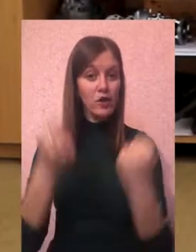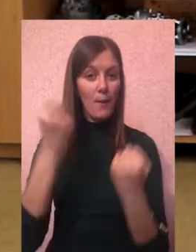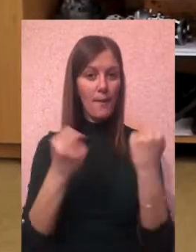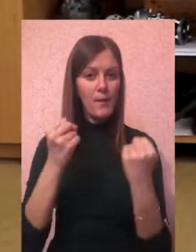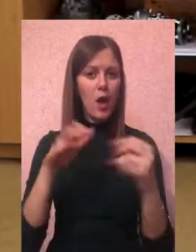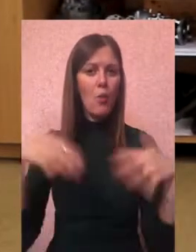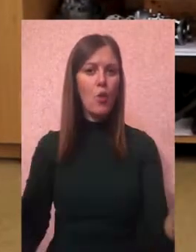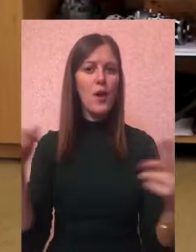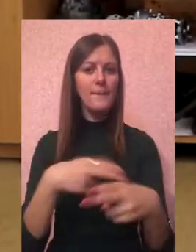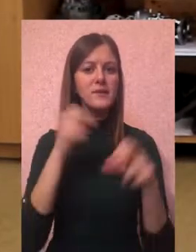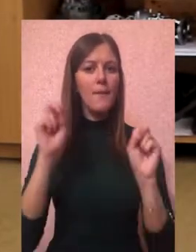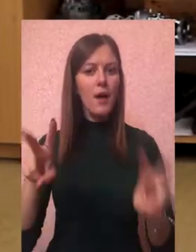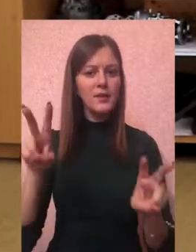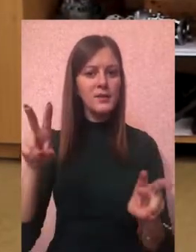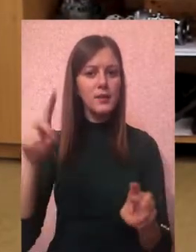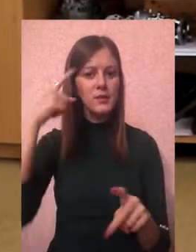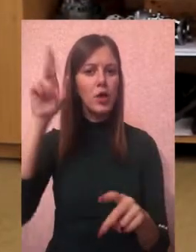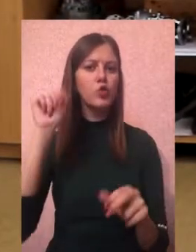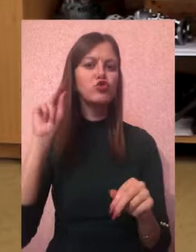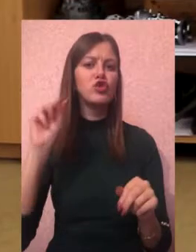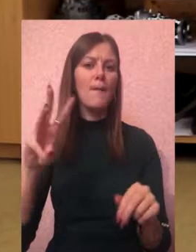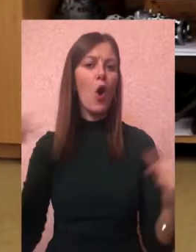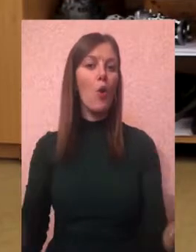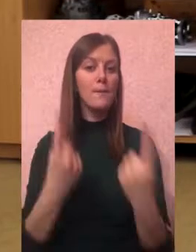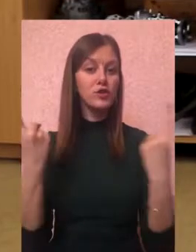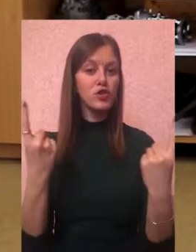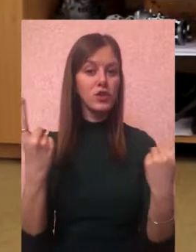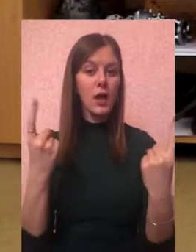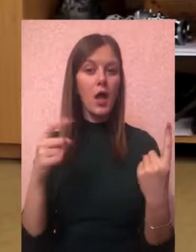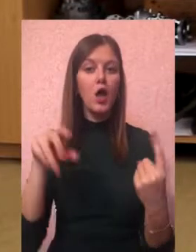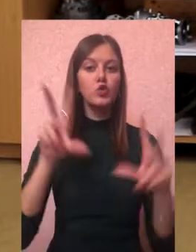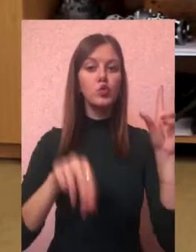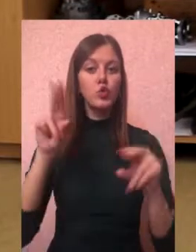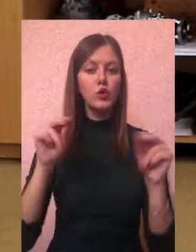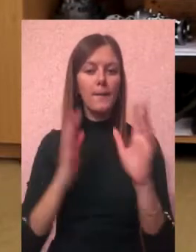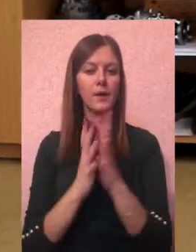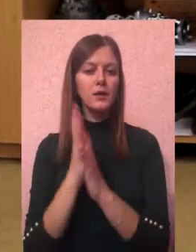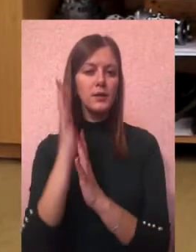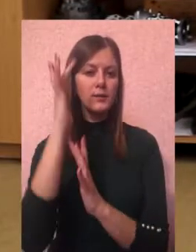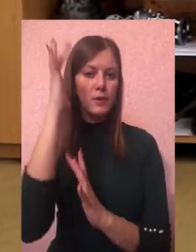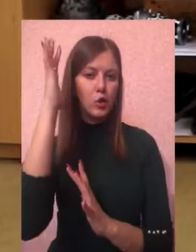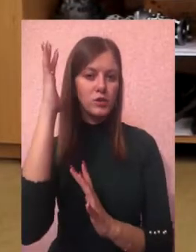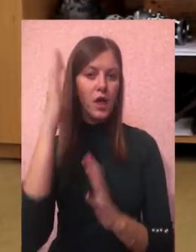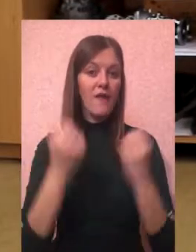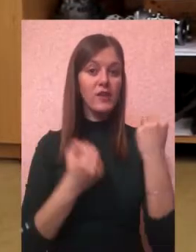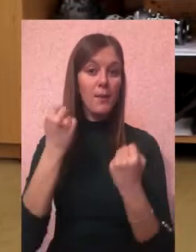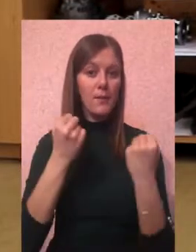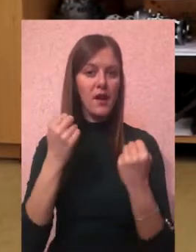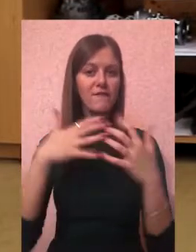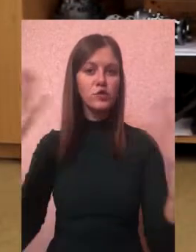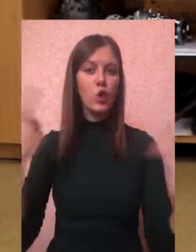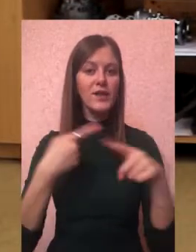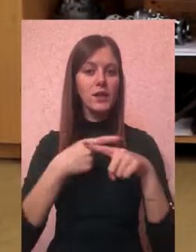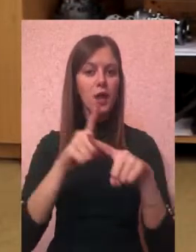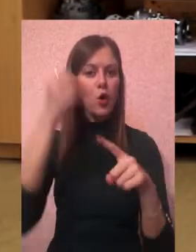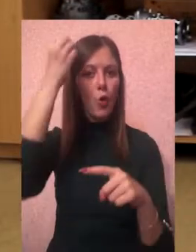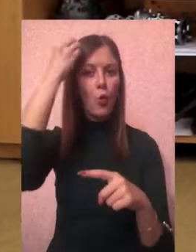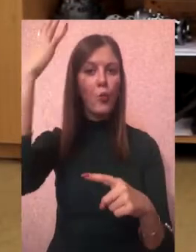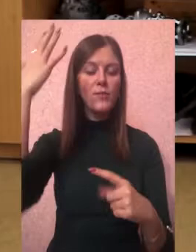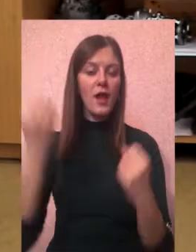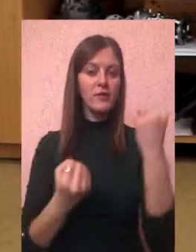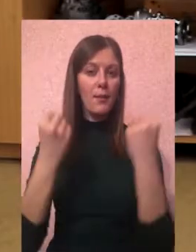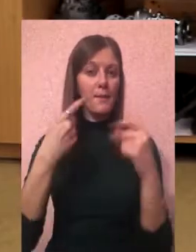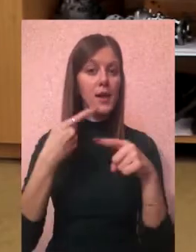автомобили, более безопасные и предсказуемые, чем обычно. С учетом прогнозируемого роста количества автомобилей,